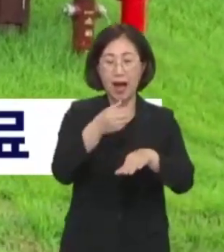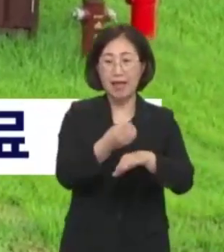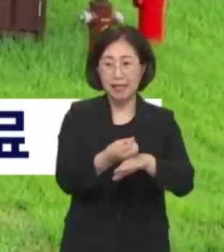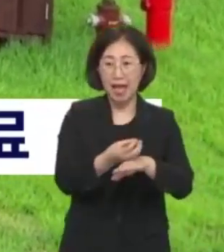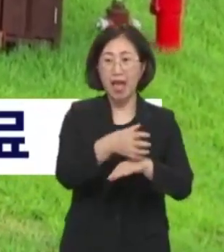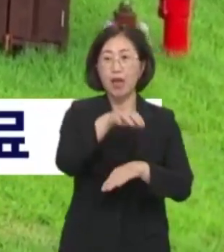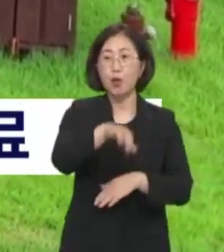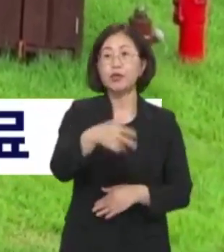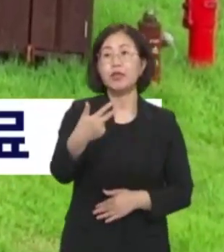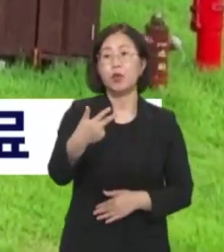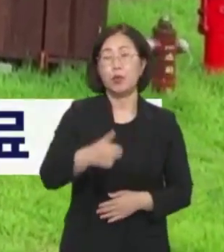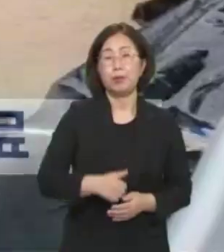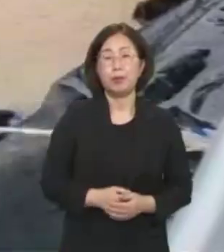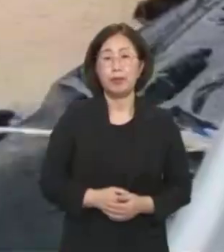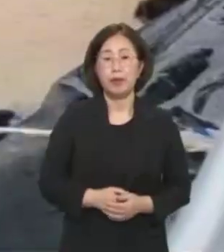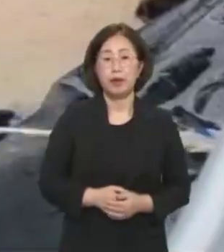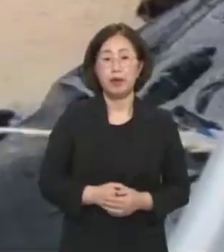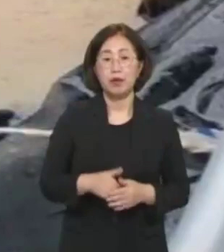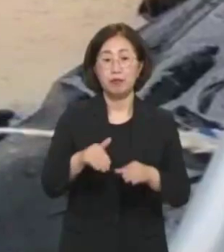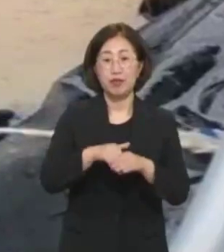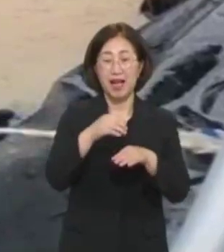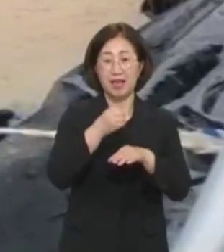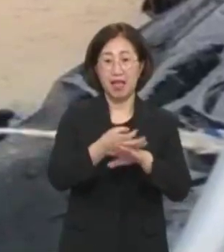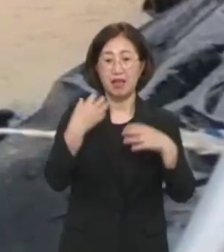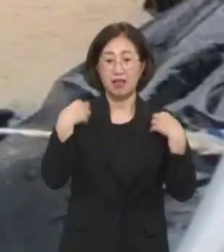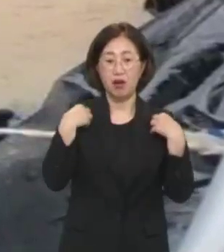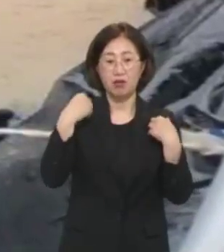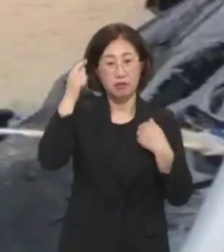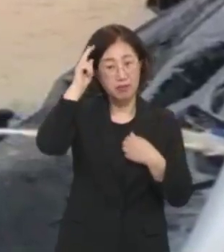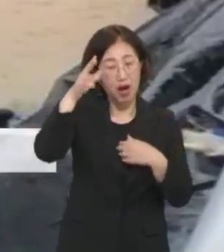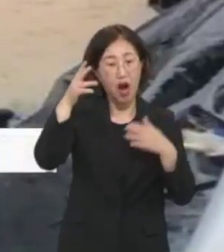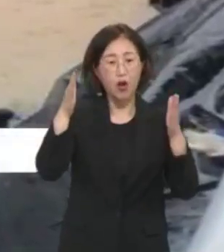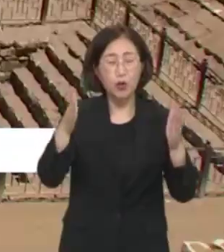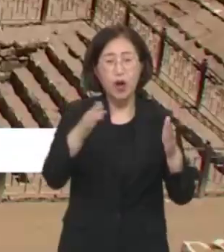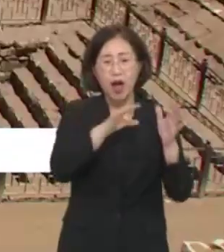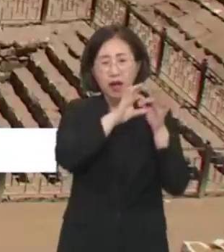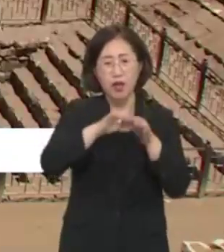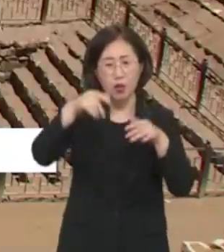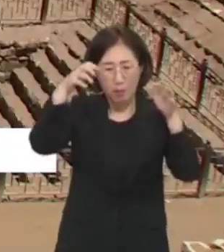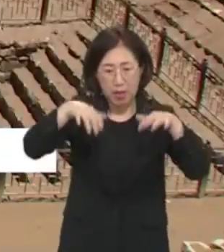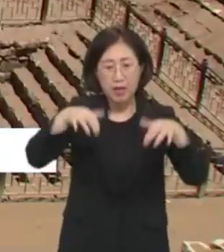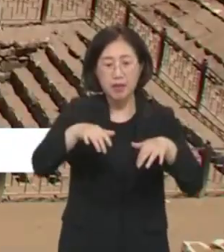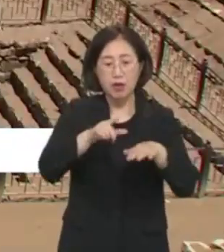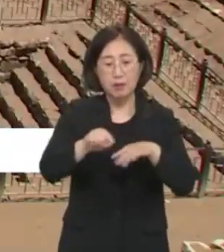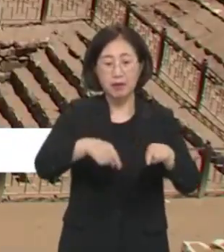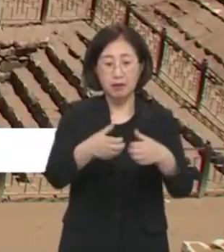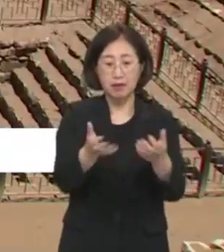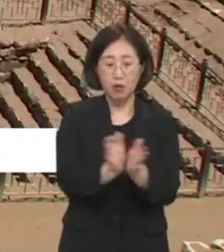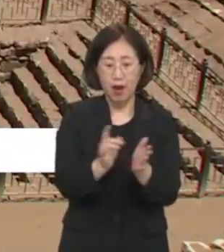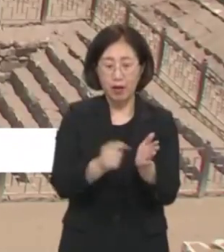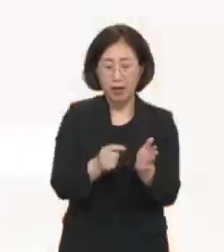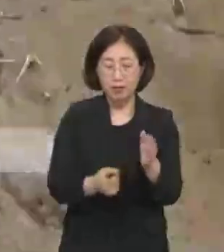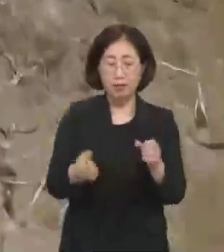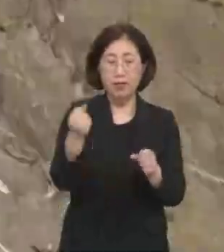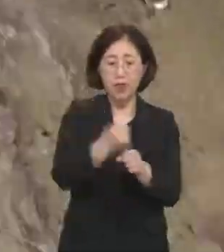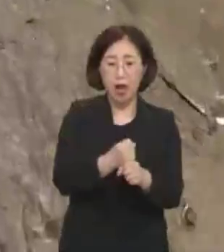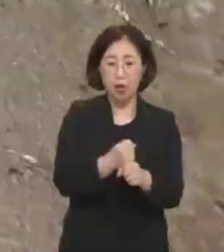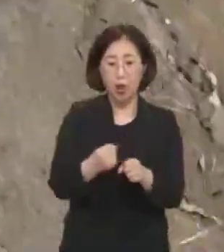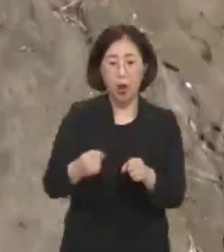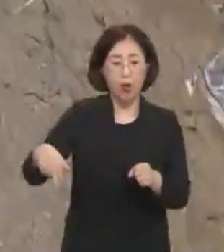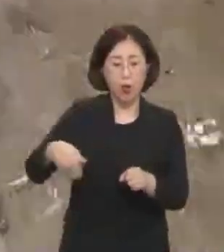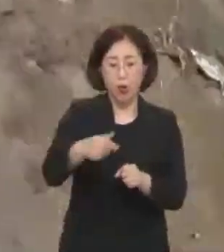총 7건. 문화재청은 이번 주까지 비가 이어지는 만큼 해당 지자체와 함께 긴급 조치하고 통행을 제한하는